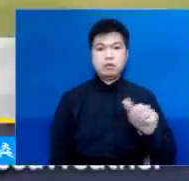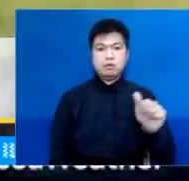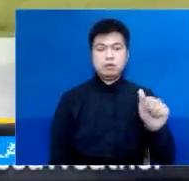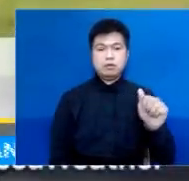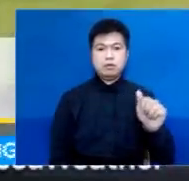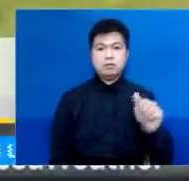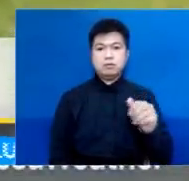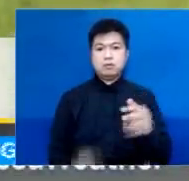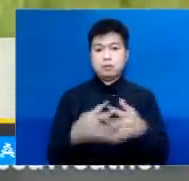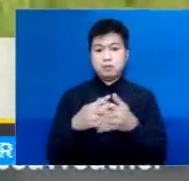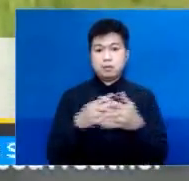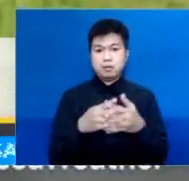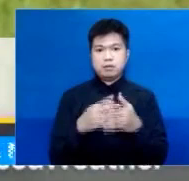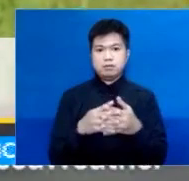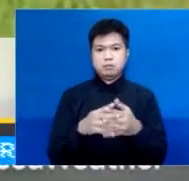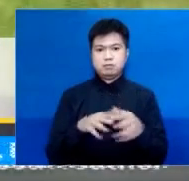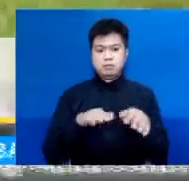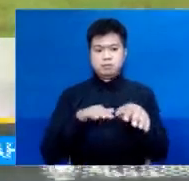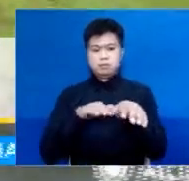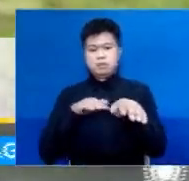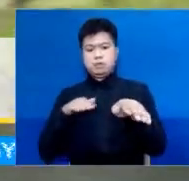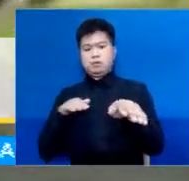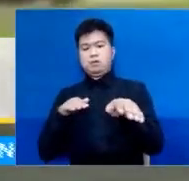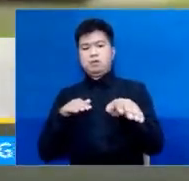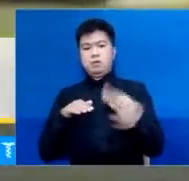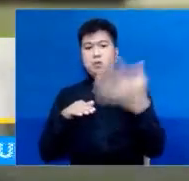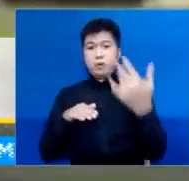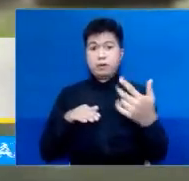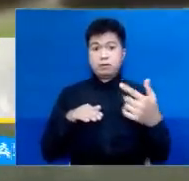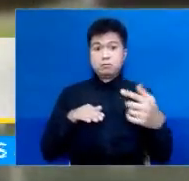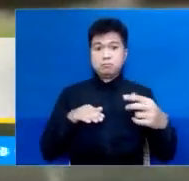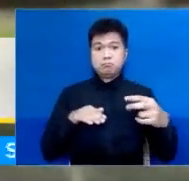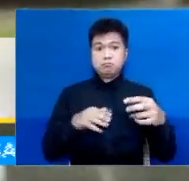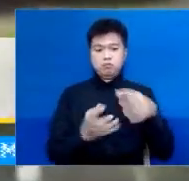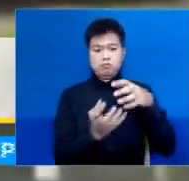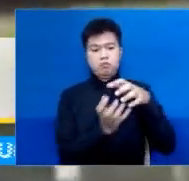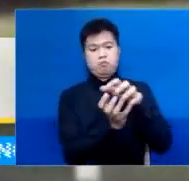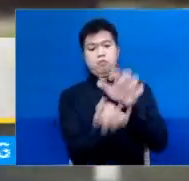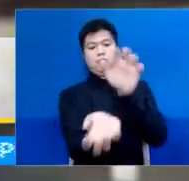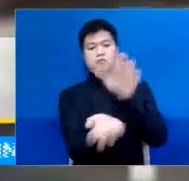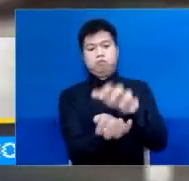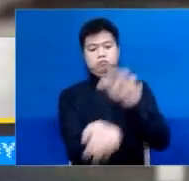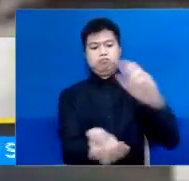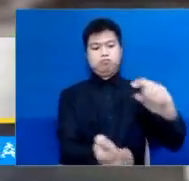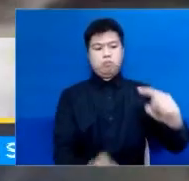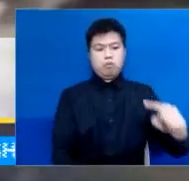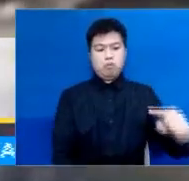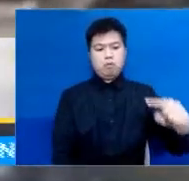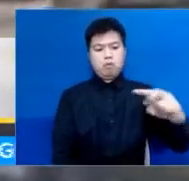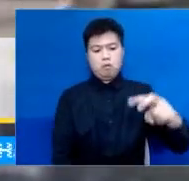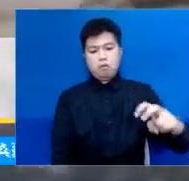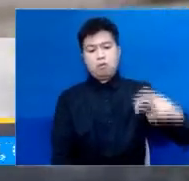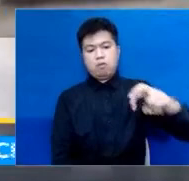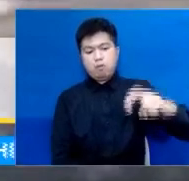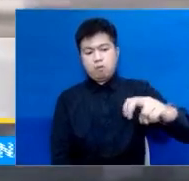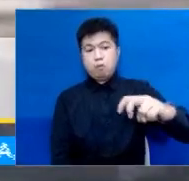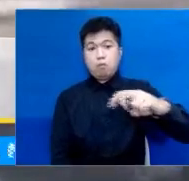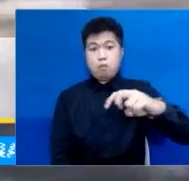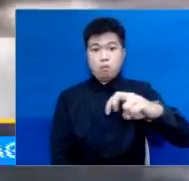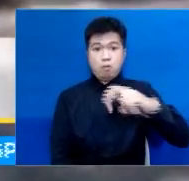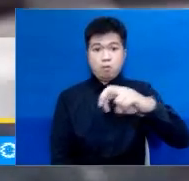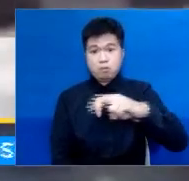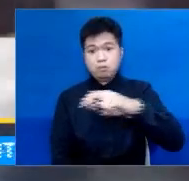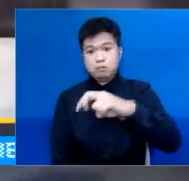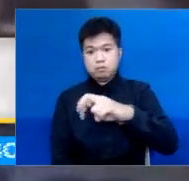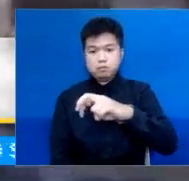sa pagdaan ng malaking buwaya. Dahan-dahan pang tumawid ng kalsada ang reptile. Tila hindi nito pansin ang dami